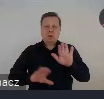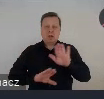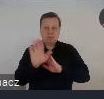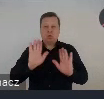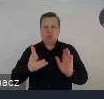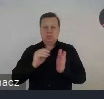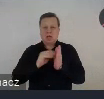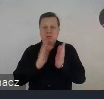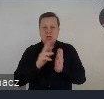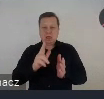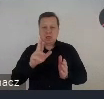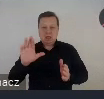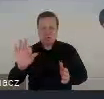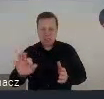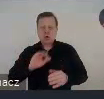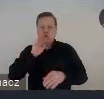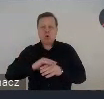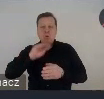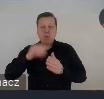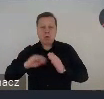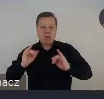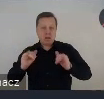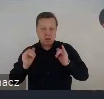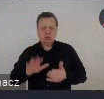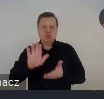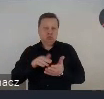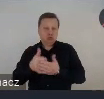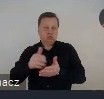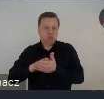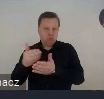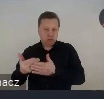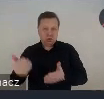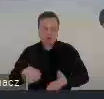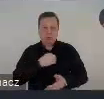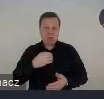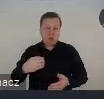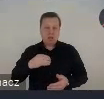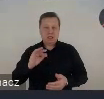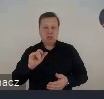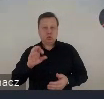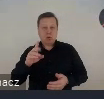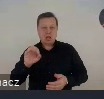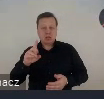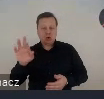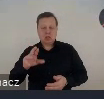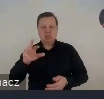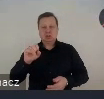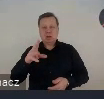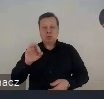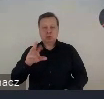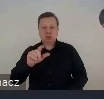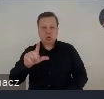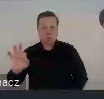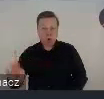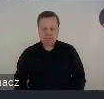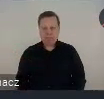KRS w kontekście procedury podpisywania umów, studium w przypadku na przykładzie polskiego inkubatora rzemiosła. Na